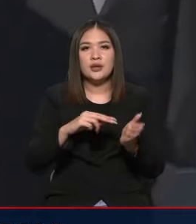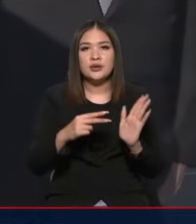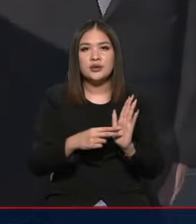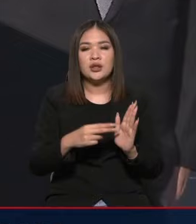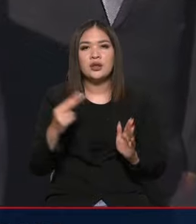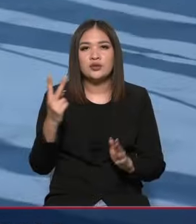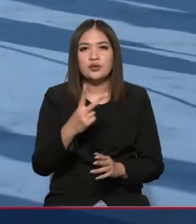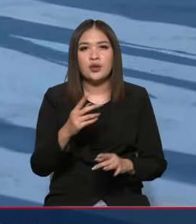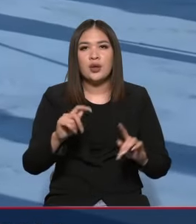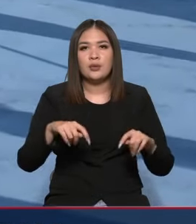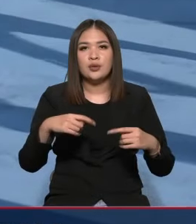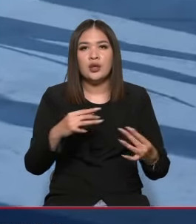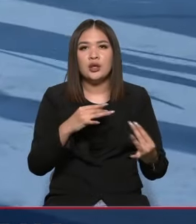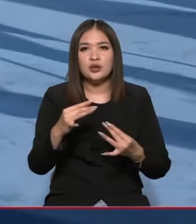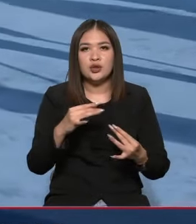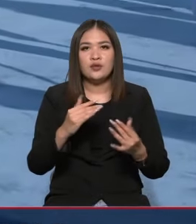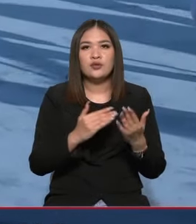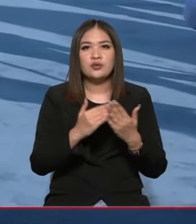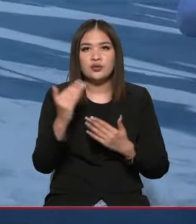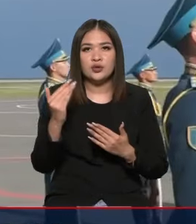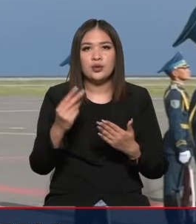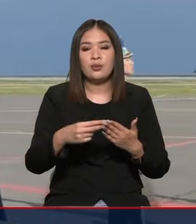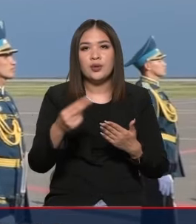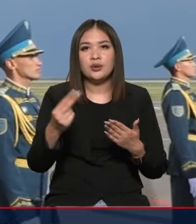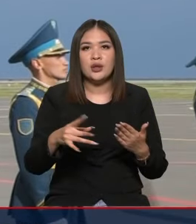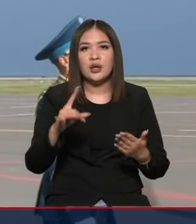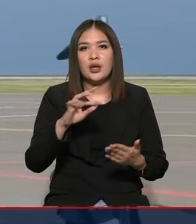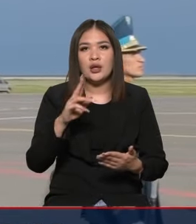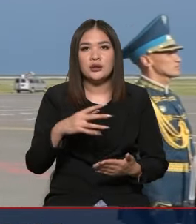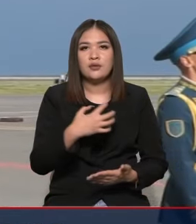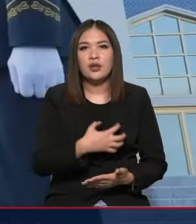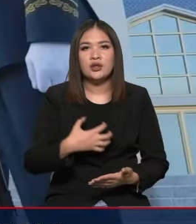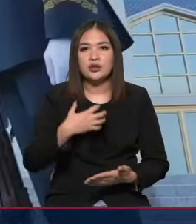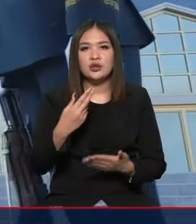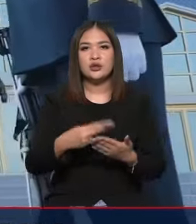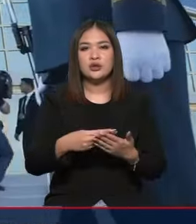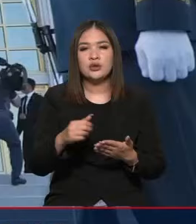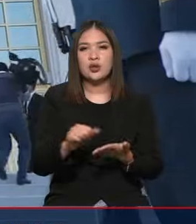проведение двусторонних переговоров на высшем уровне и подписание ряда важных документов.